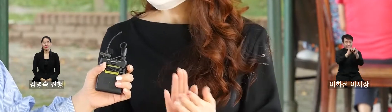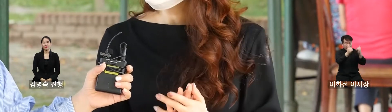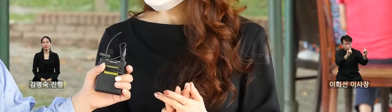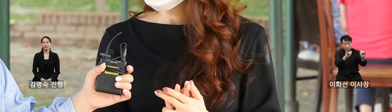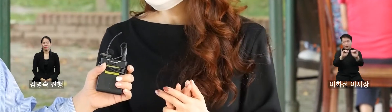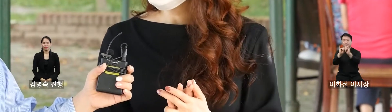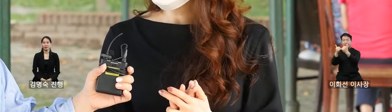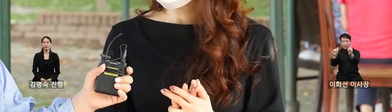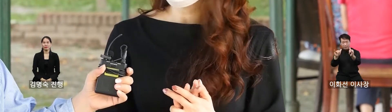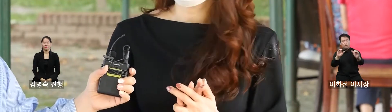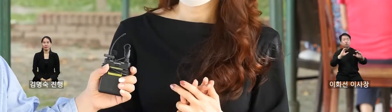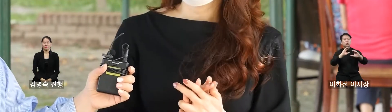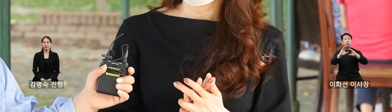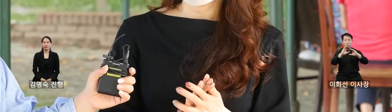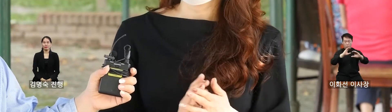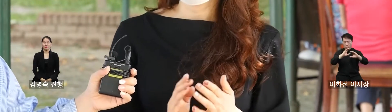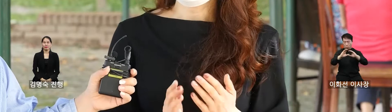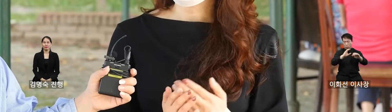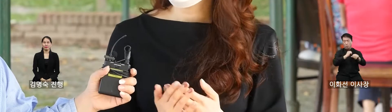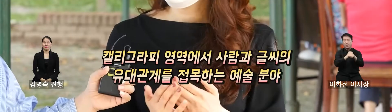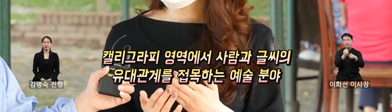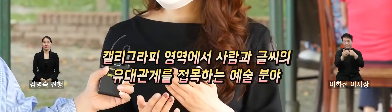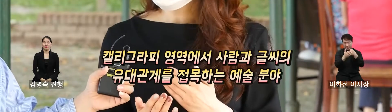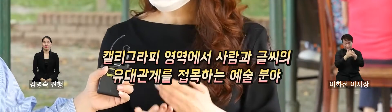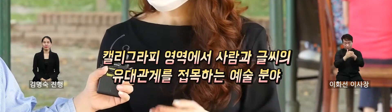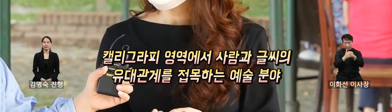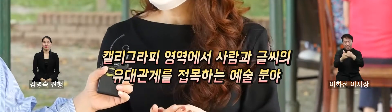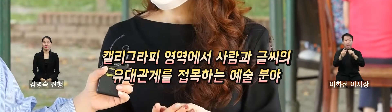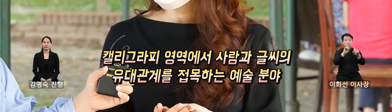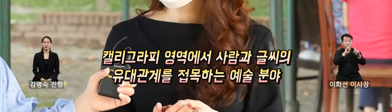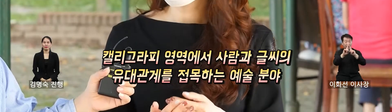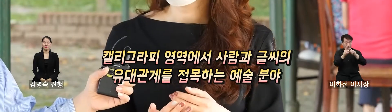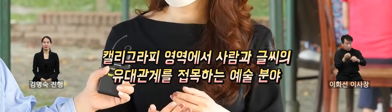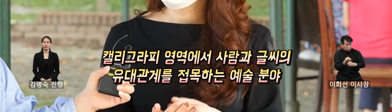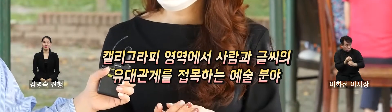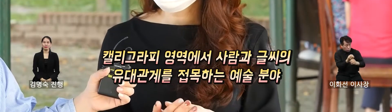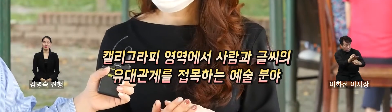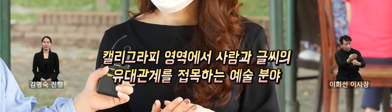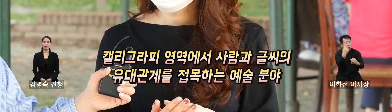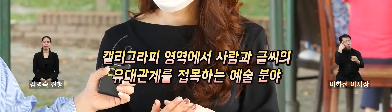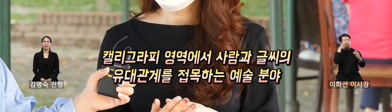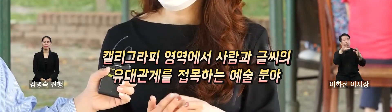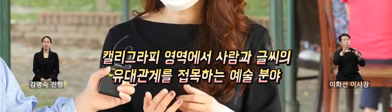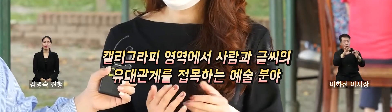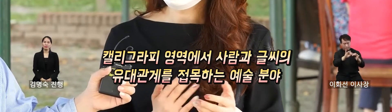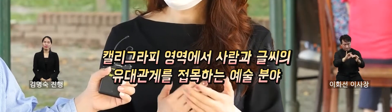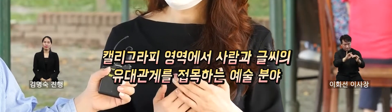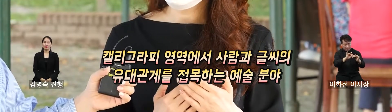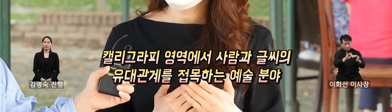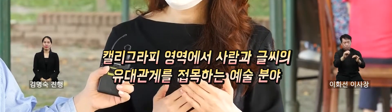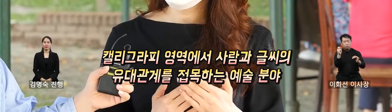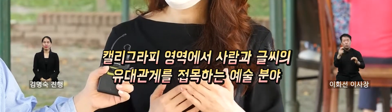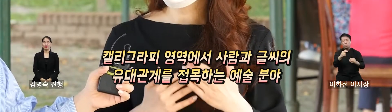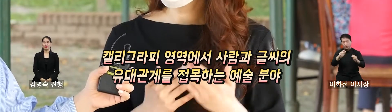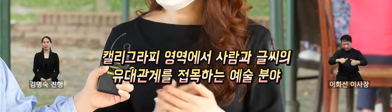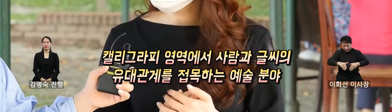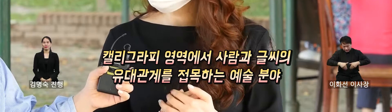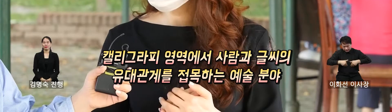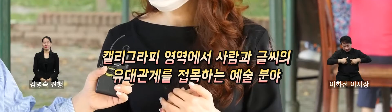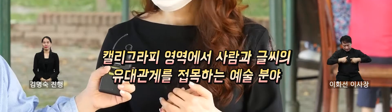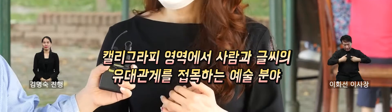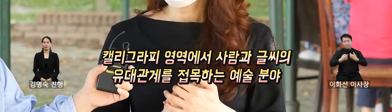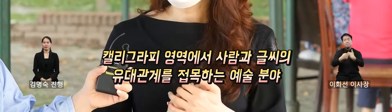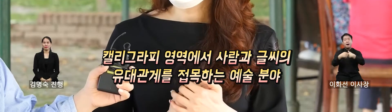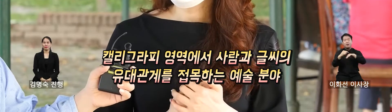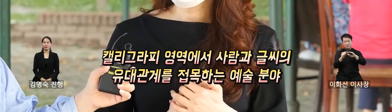사람이 소통하다 보니까 어떤 말의 전달력, 공감 능력, 그리고 어떤 따뜻한 마음의